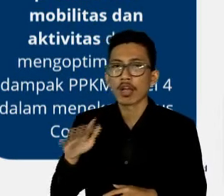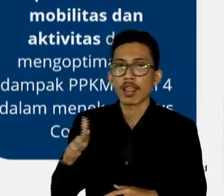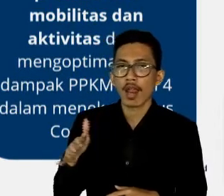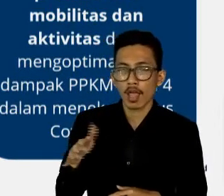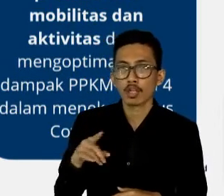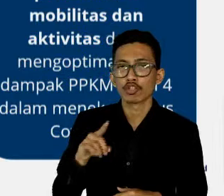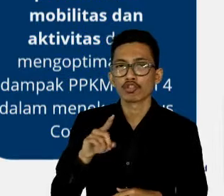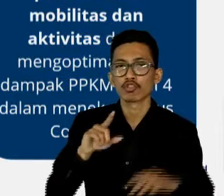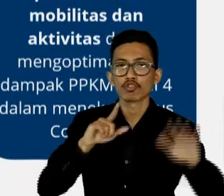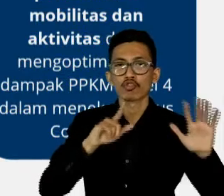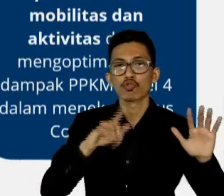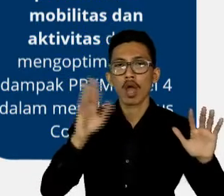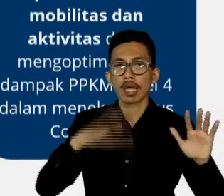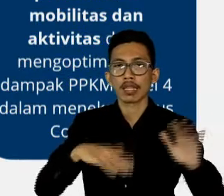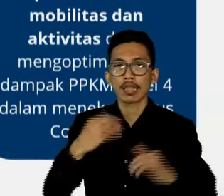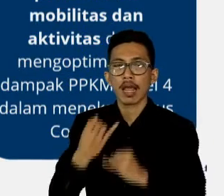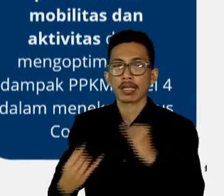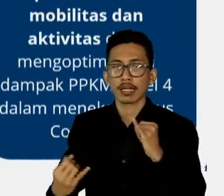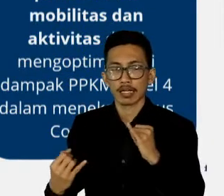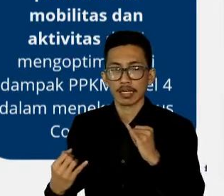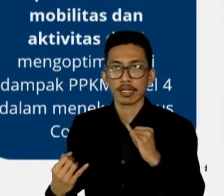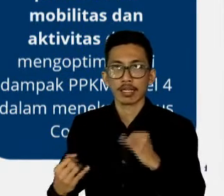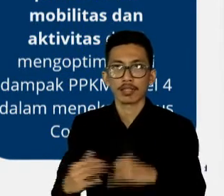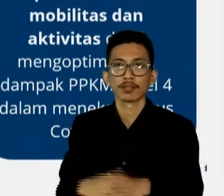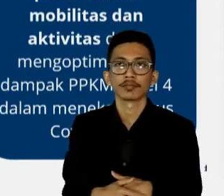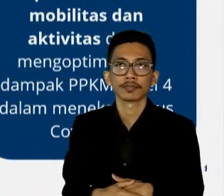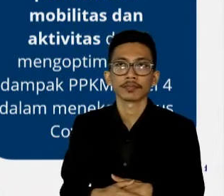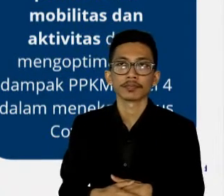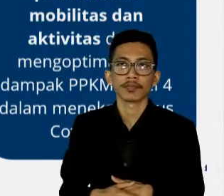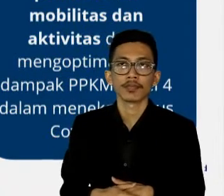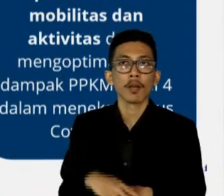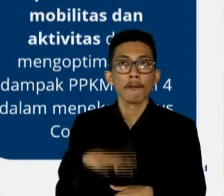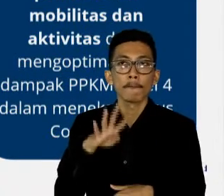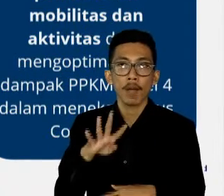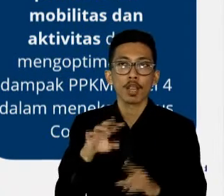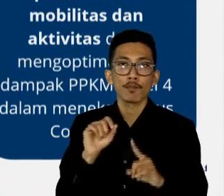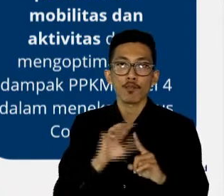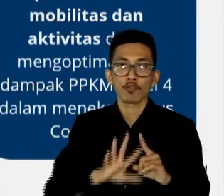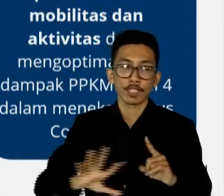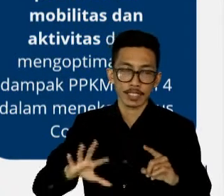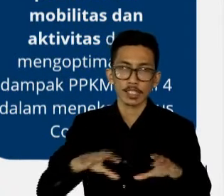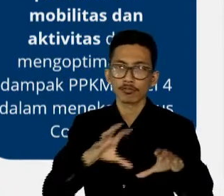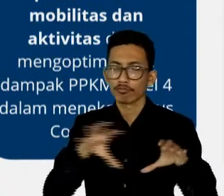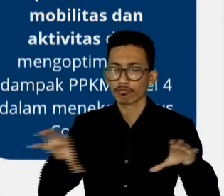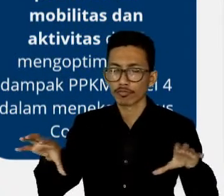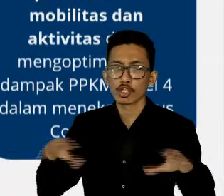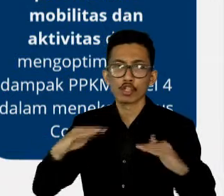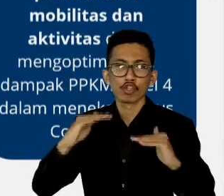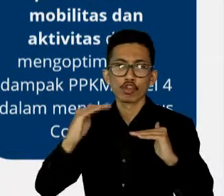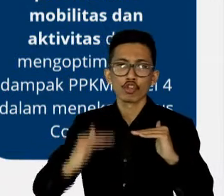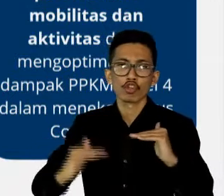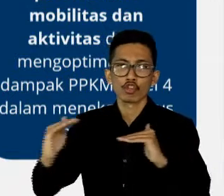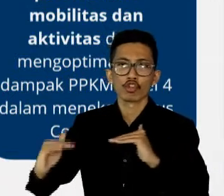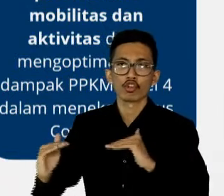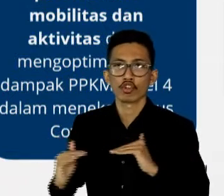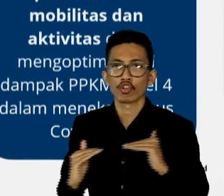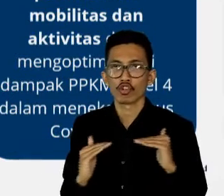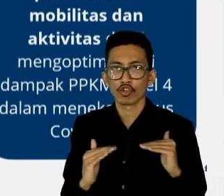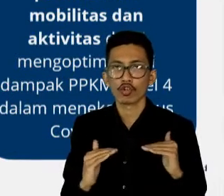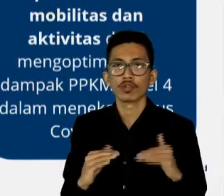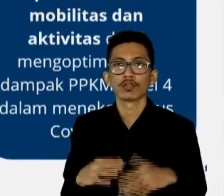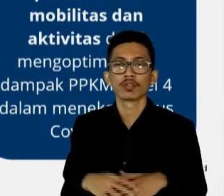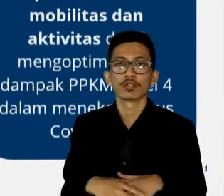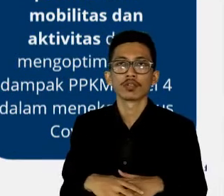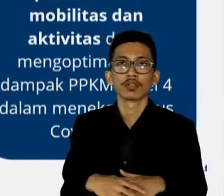terakhir dibandingkan dengan 7 hari sebelumnya. Untuk 4 provinsi ini sudah terlihat tren penurunan. Jakarta, Jawa Barat, Jawa